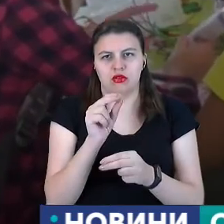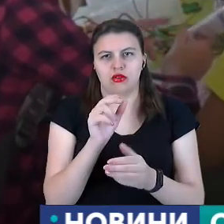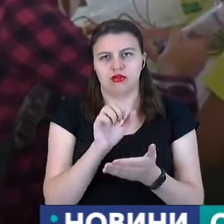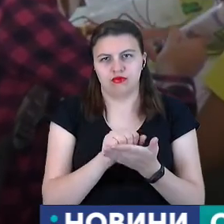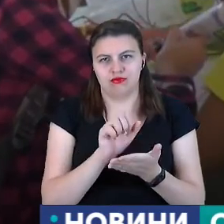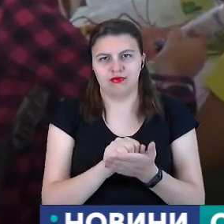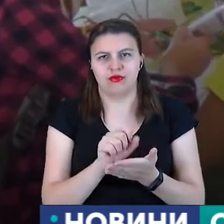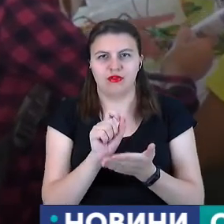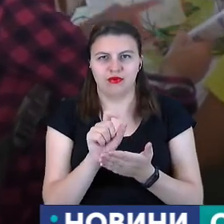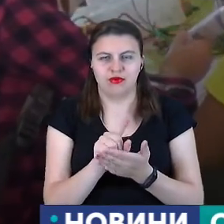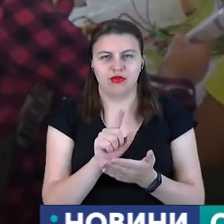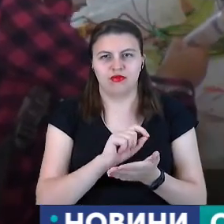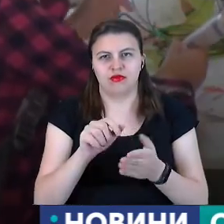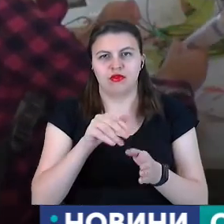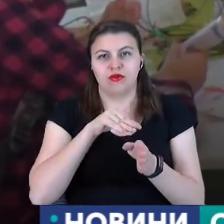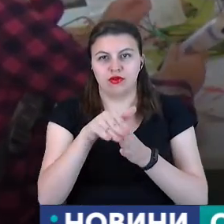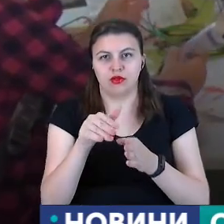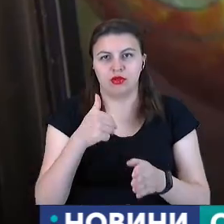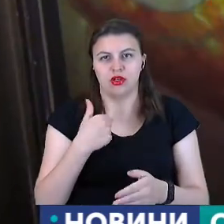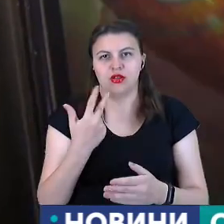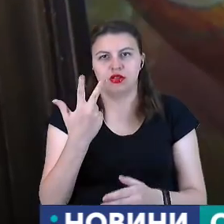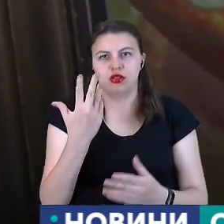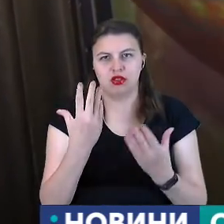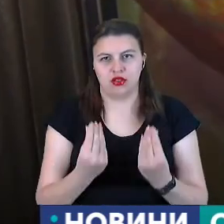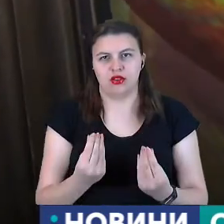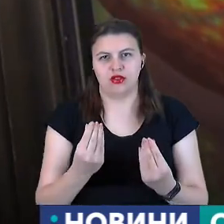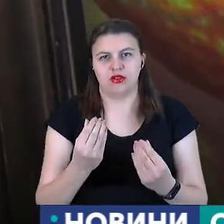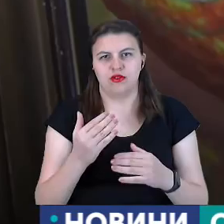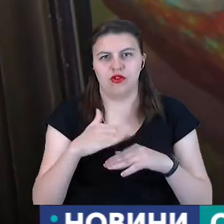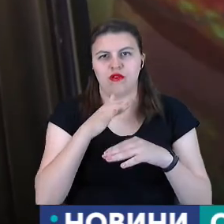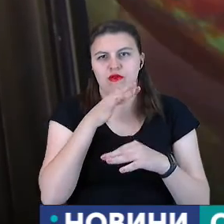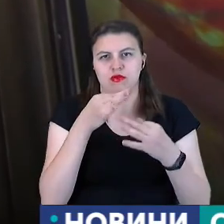ось за 3 дні ось таке зробив.